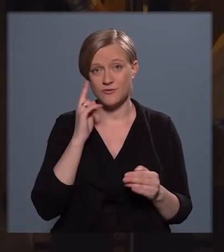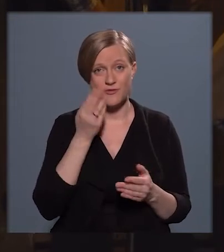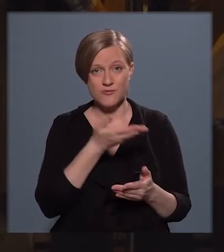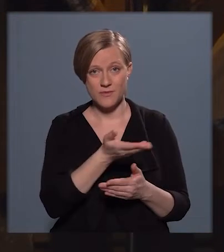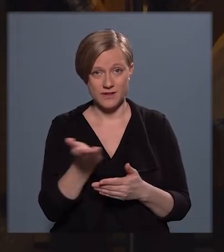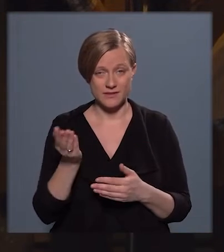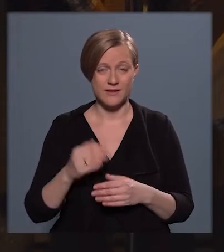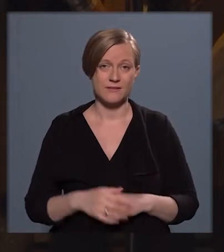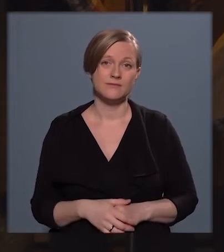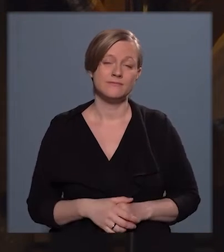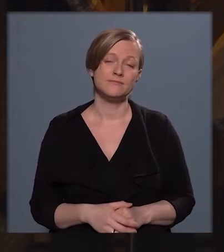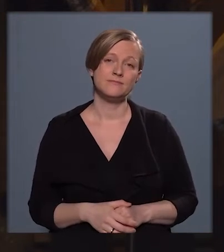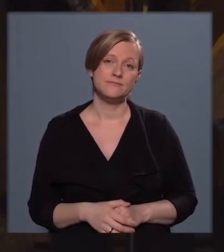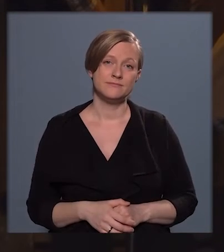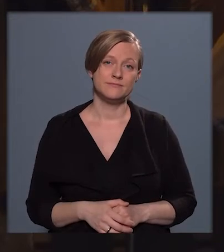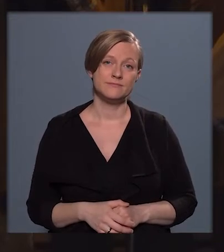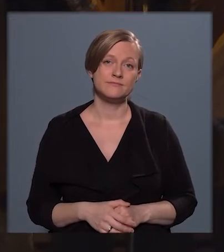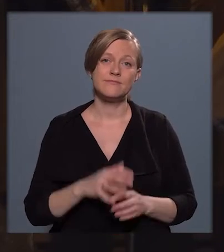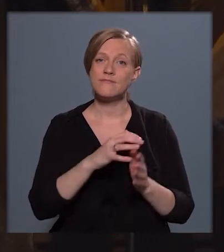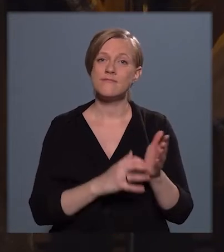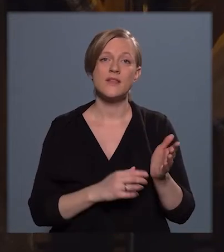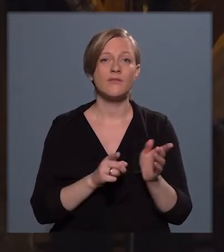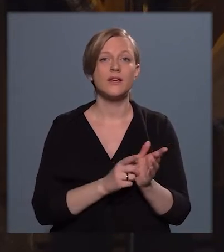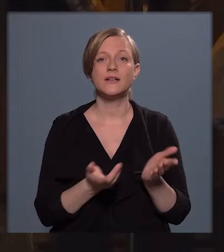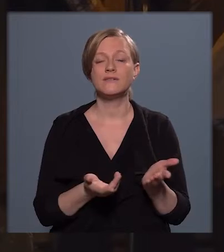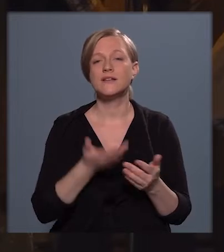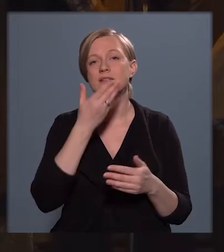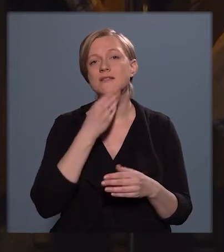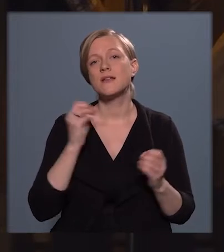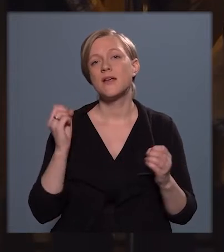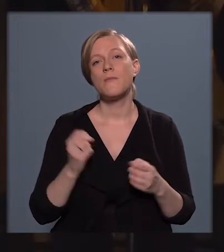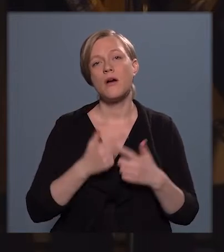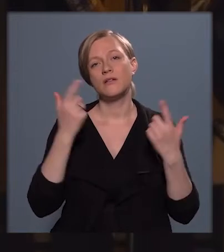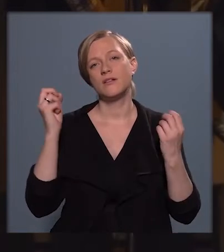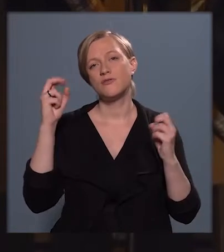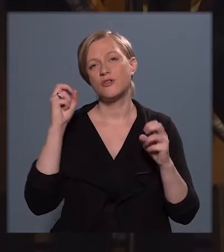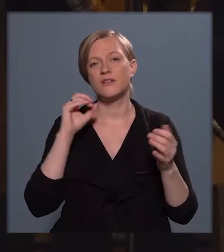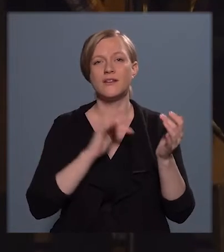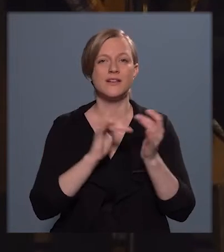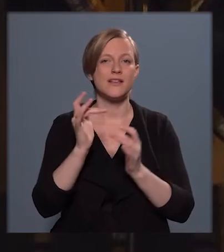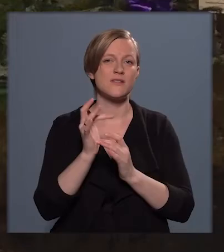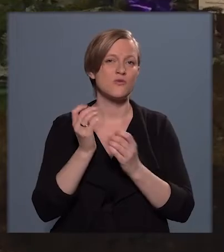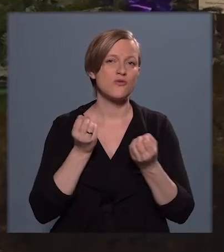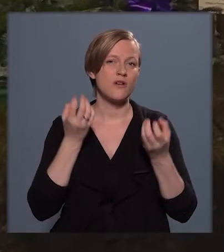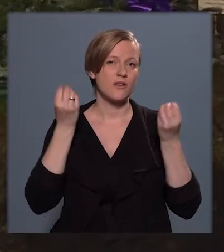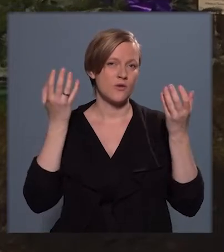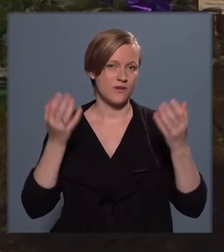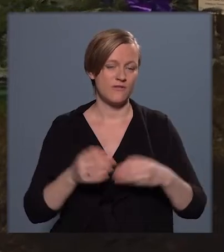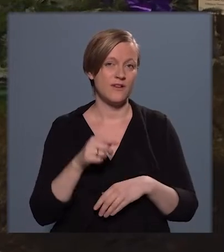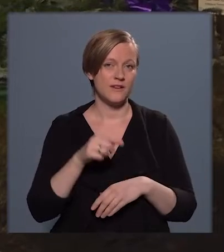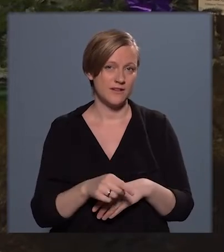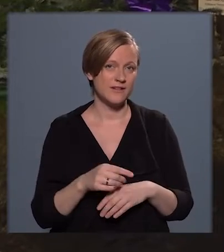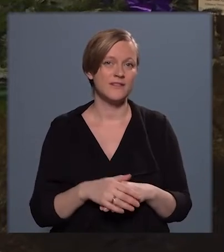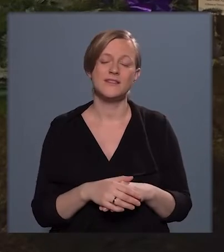ismeritek. A szövege így van. Szép hajnal csillag, Jézus, ragyog fel. Teljék